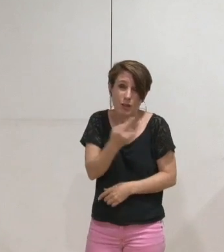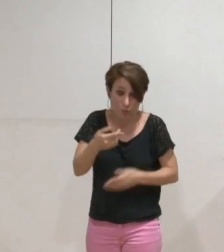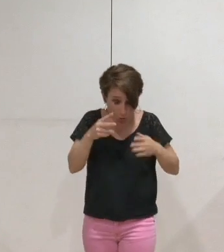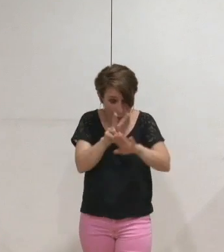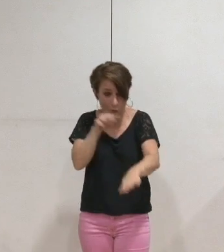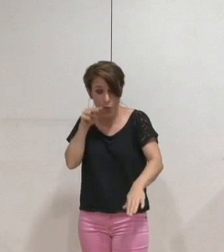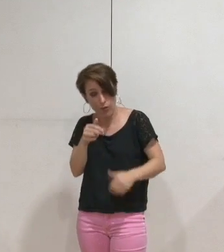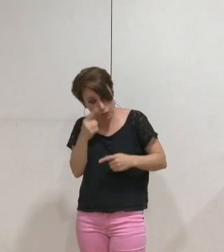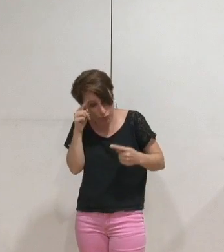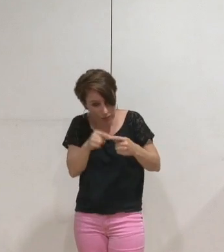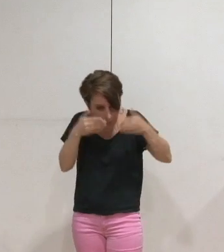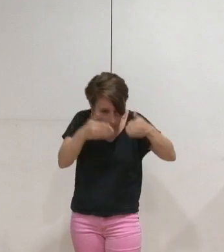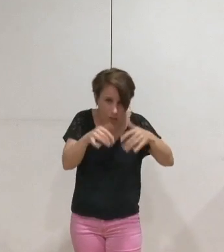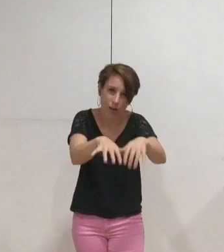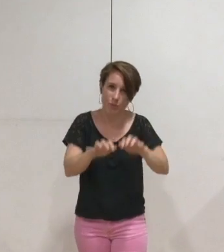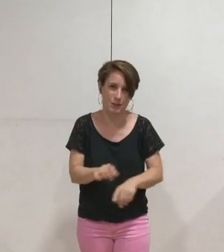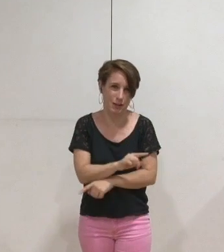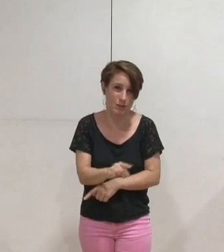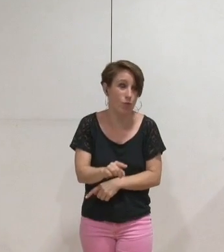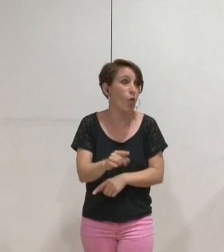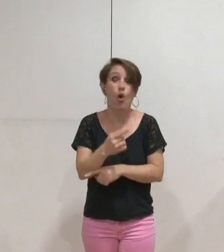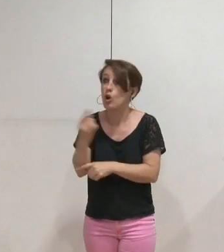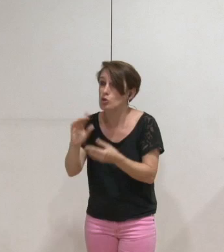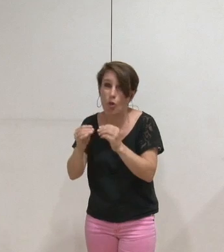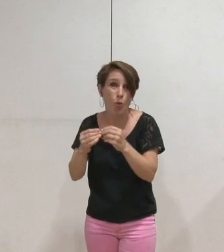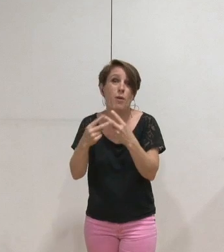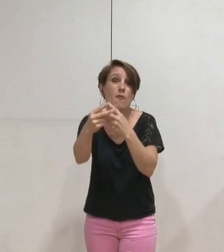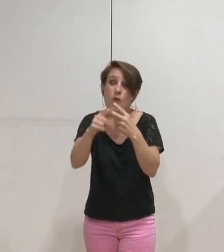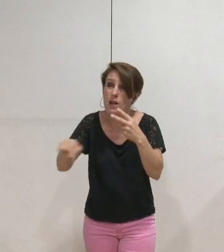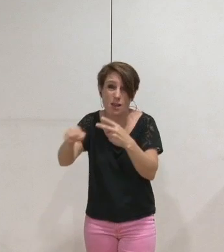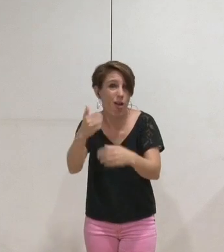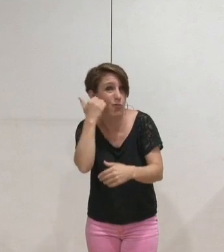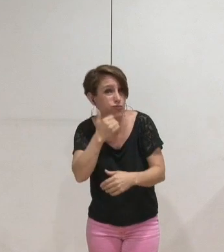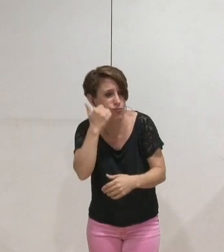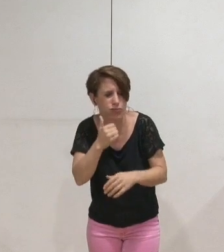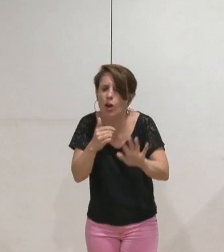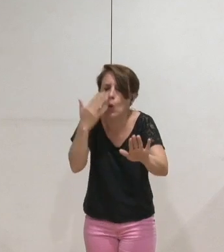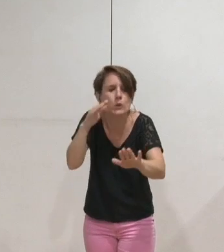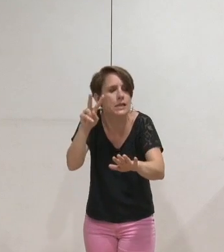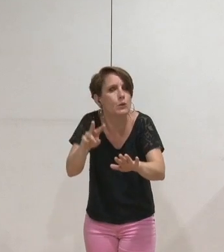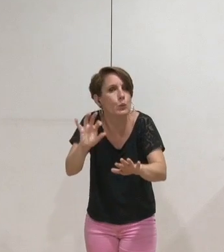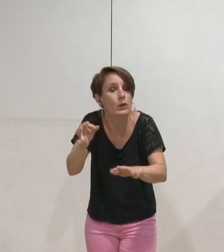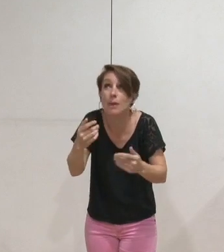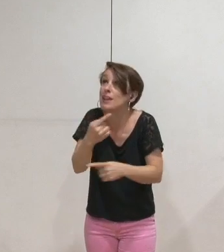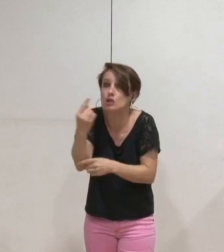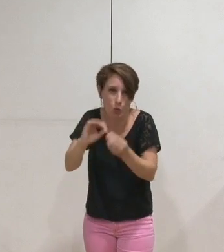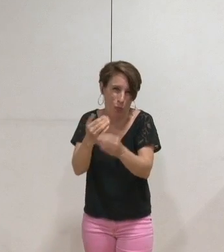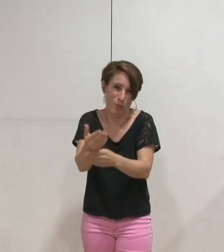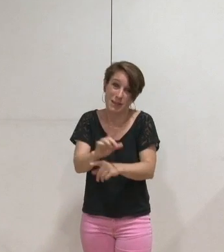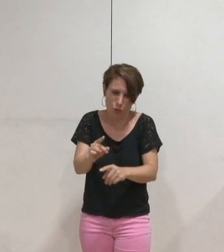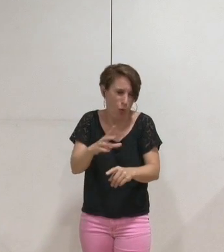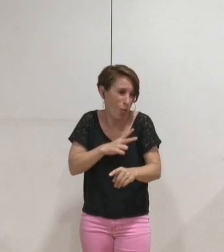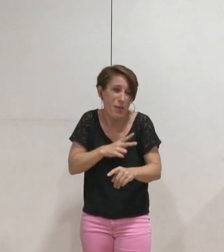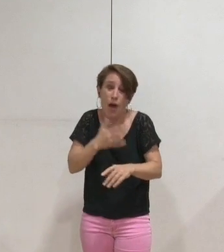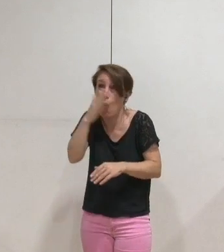dépasse largement le cadre des troubles de voisinage même si elles sont réeles et insupportables nous en sommes conscients et qui porte beaucoup